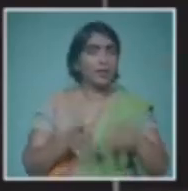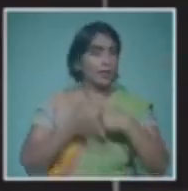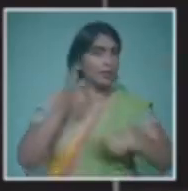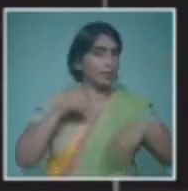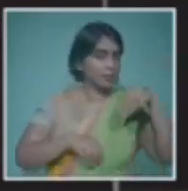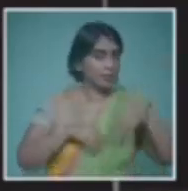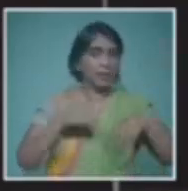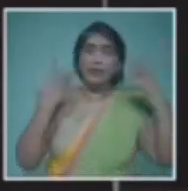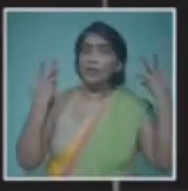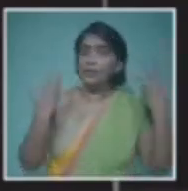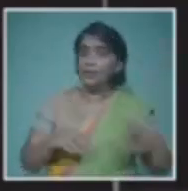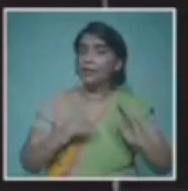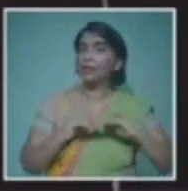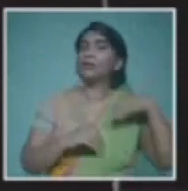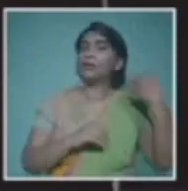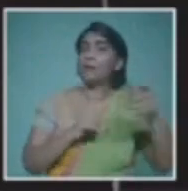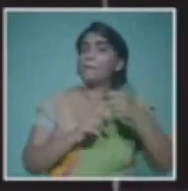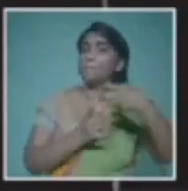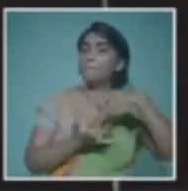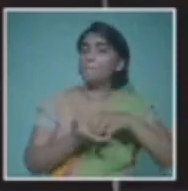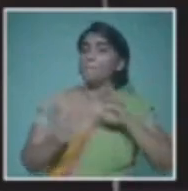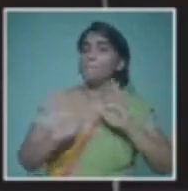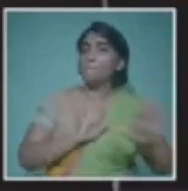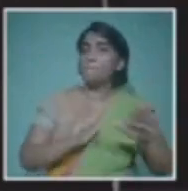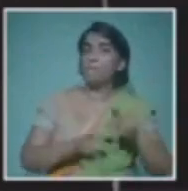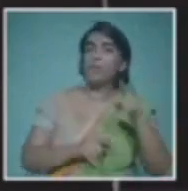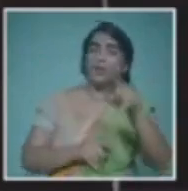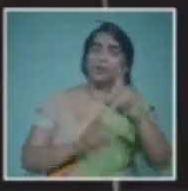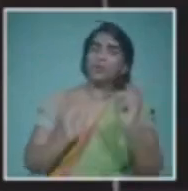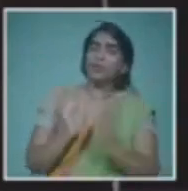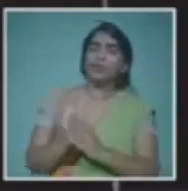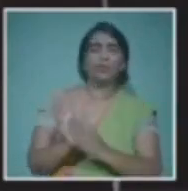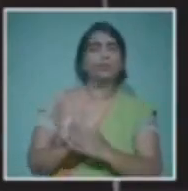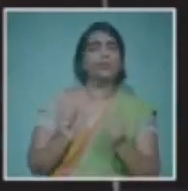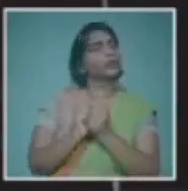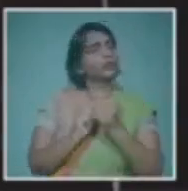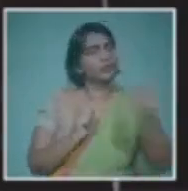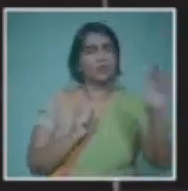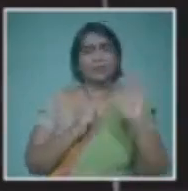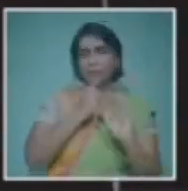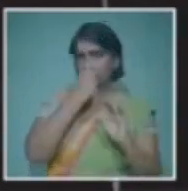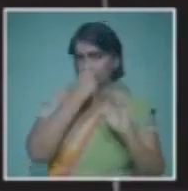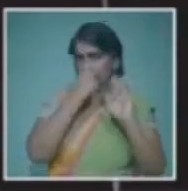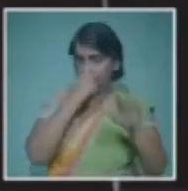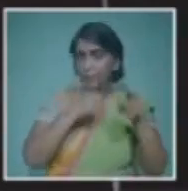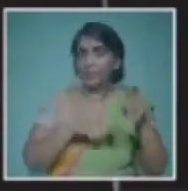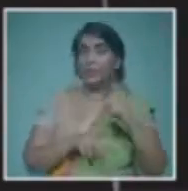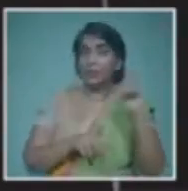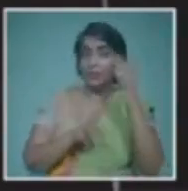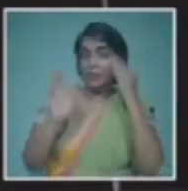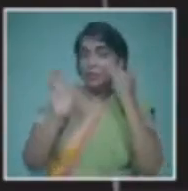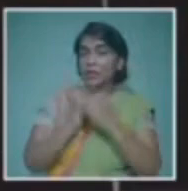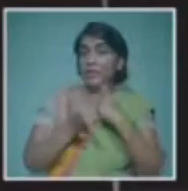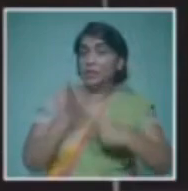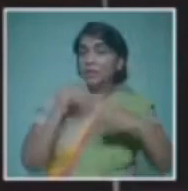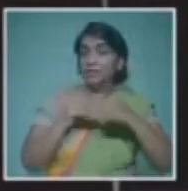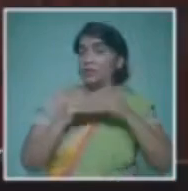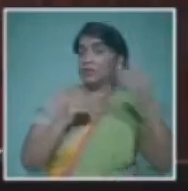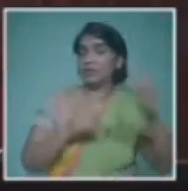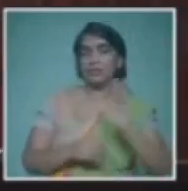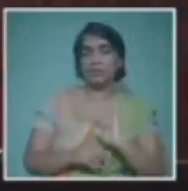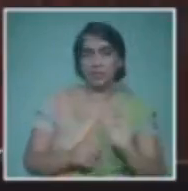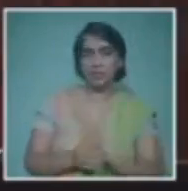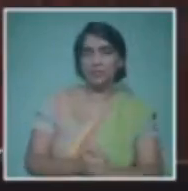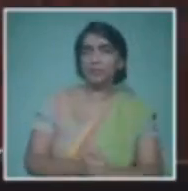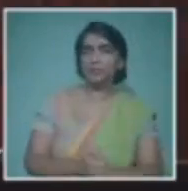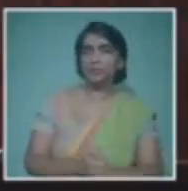මැතිවරණේ හරි පවත් ඊළඟ පළාත් පාලන මැතිවරණයට ඔය කමිටුව හරහා දේවල් කරගන්න. නමුත් ඒක ඉස්සරහා දාලා ඡන්දෙ කල් දාන්න එපා.